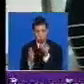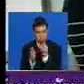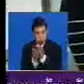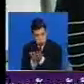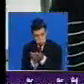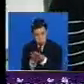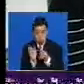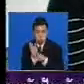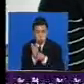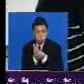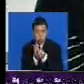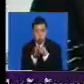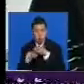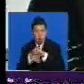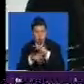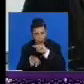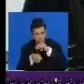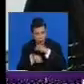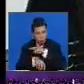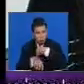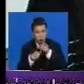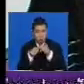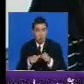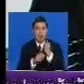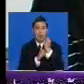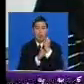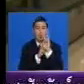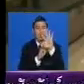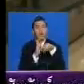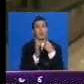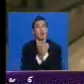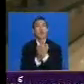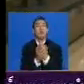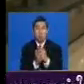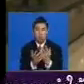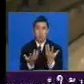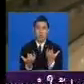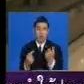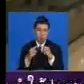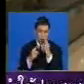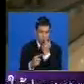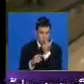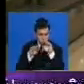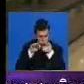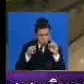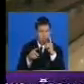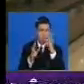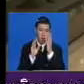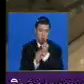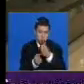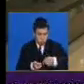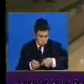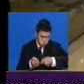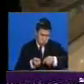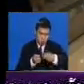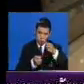ฆ่าเชื้อแบคทีเรียได้นานถึง4ชั่วโมงส่วนการทำความสะอาดทุกพื้นที่ภายในสนามบินให้เพิ่มความถี่ให้พนักงานทำความสะอาดมากขึ้นจ